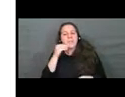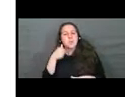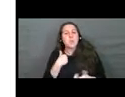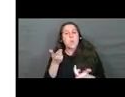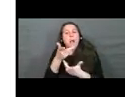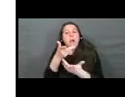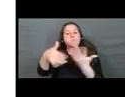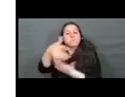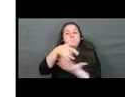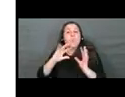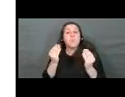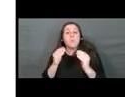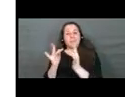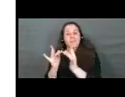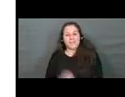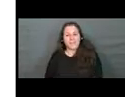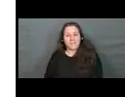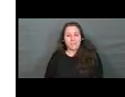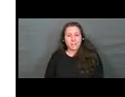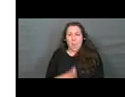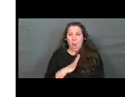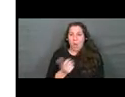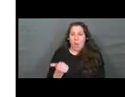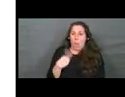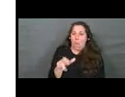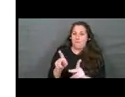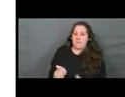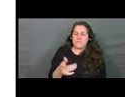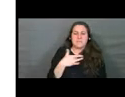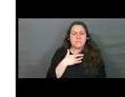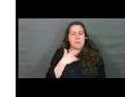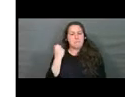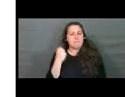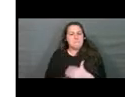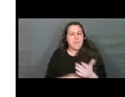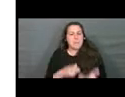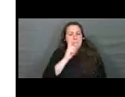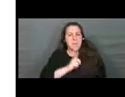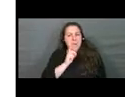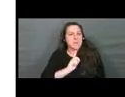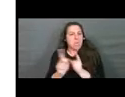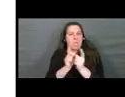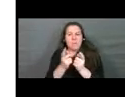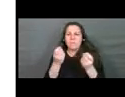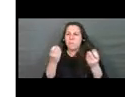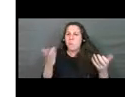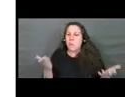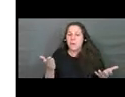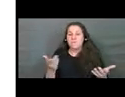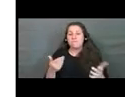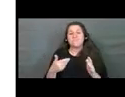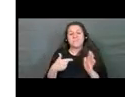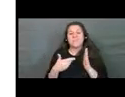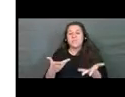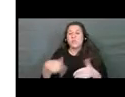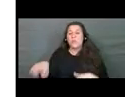il y en a d'autres qui nous ont dit, ça me manque, là, de croiser les gens dans le corridor. Puis on donne souvent l'exemple que les personnes autistes sont pas